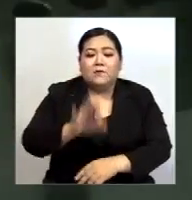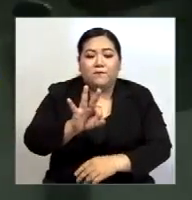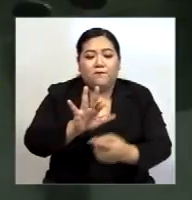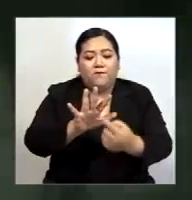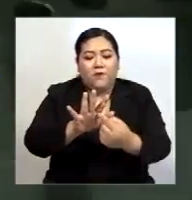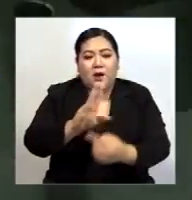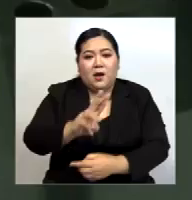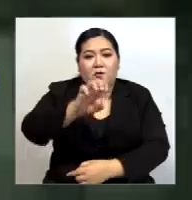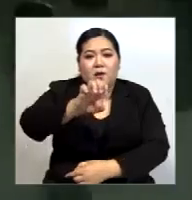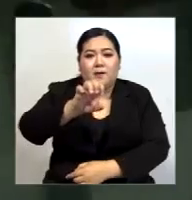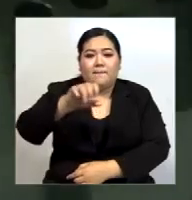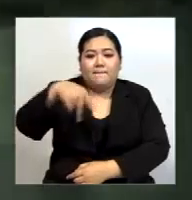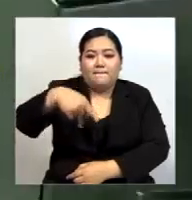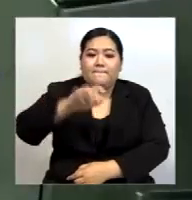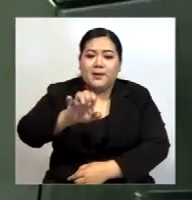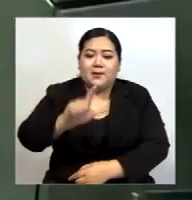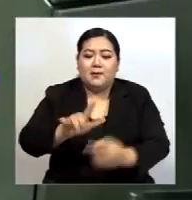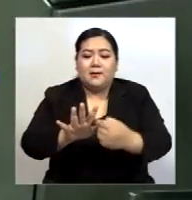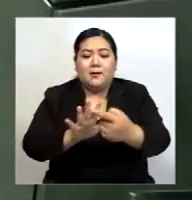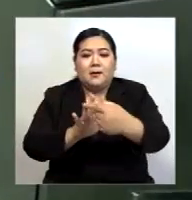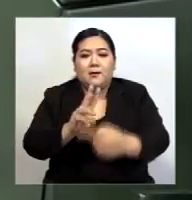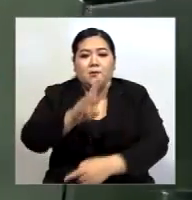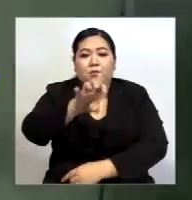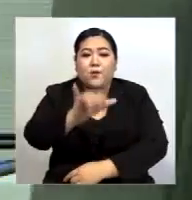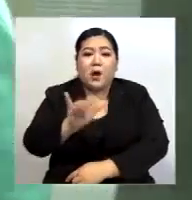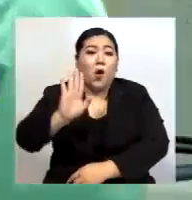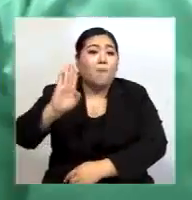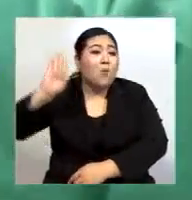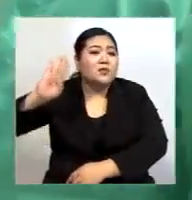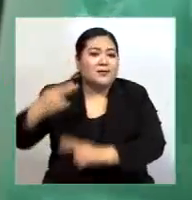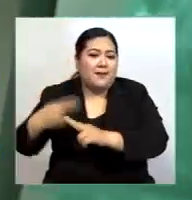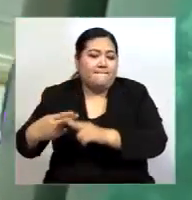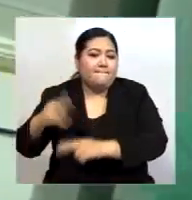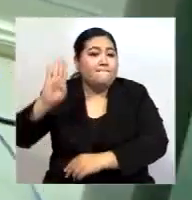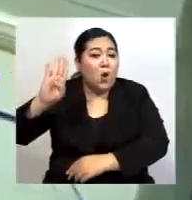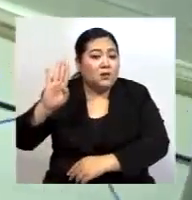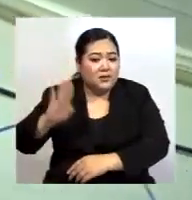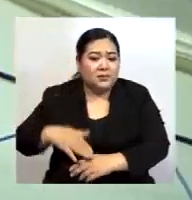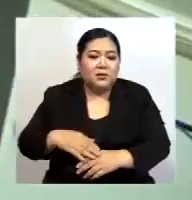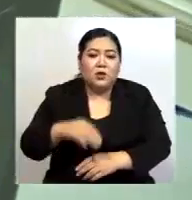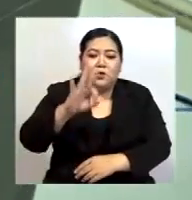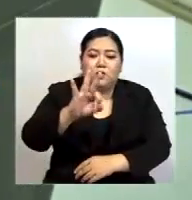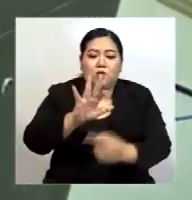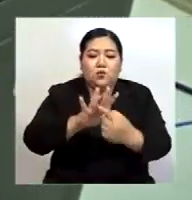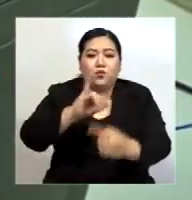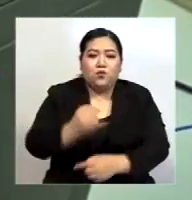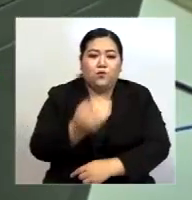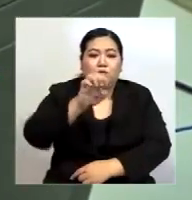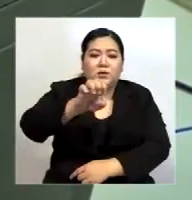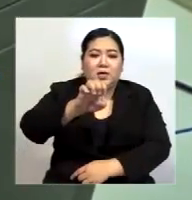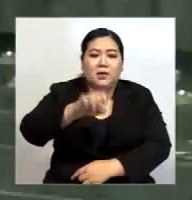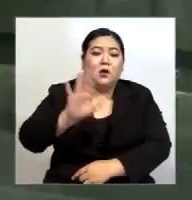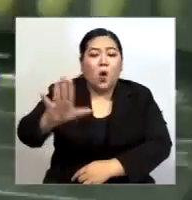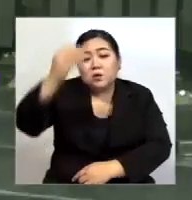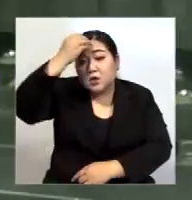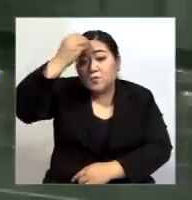านไวรัสที่พัฒนาโดยบริษัทฟูจิฟิล์มยาขออภัยค่ะฟูจิฟิล์มโตยามะเคมีคอลประเทศญี่ปุ่น